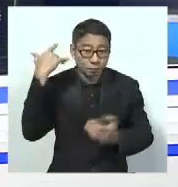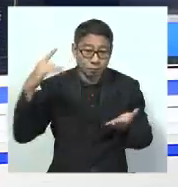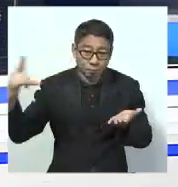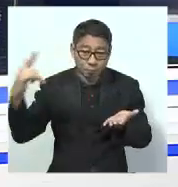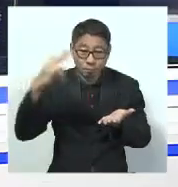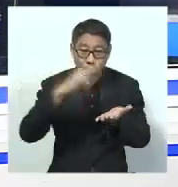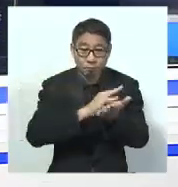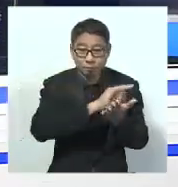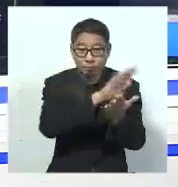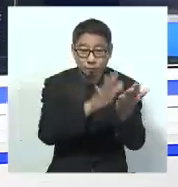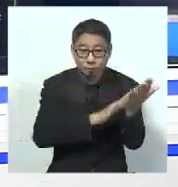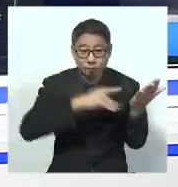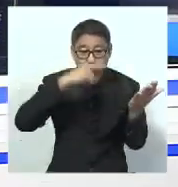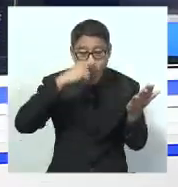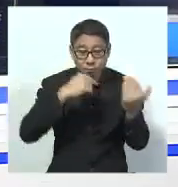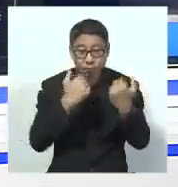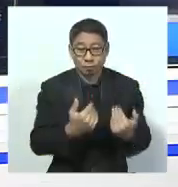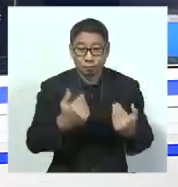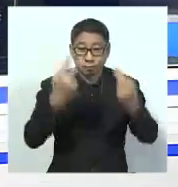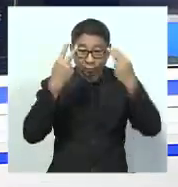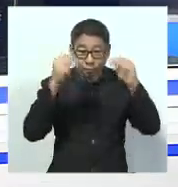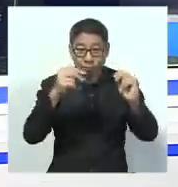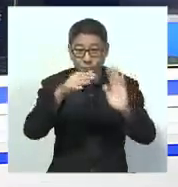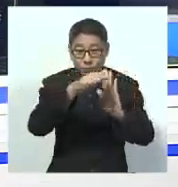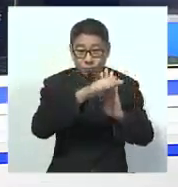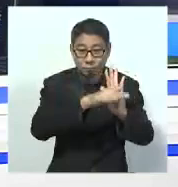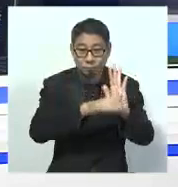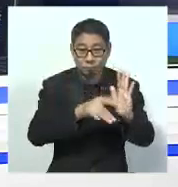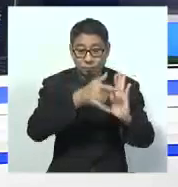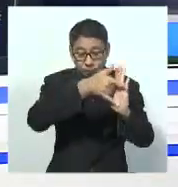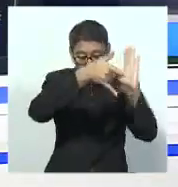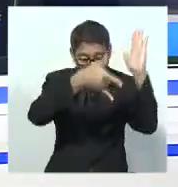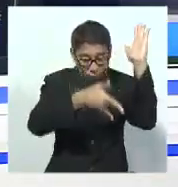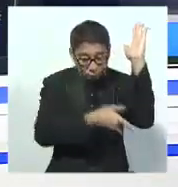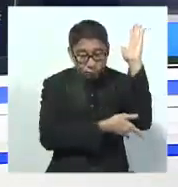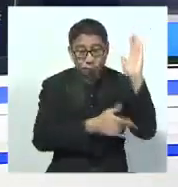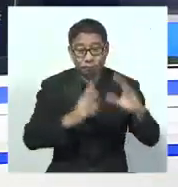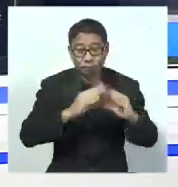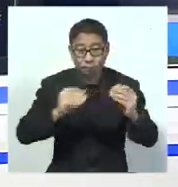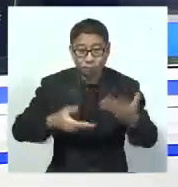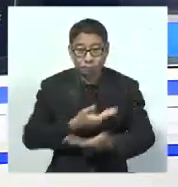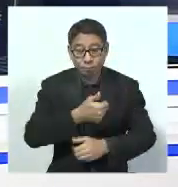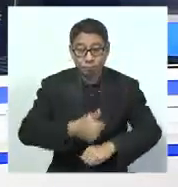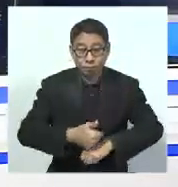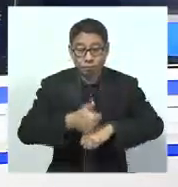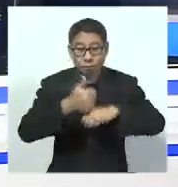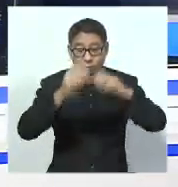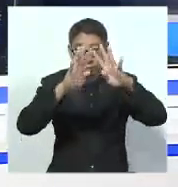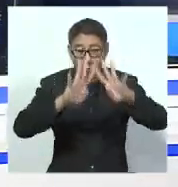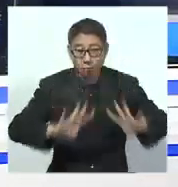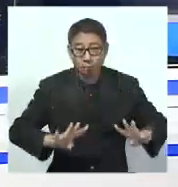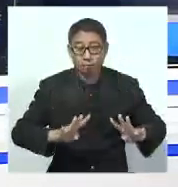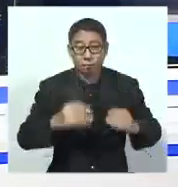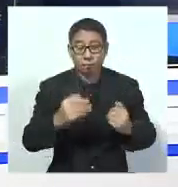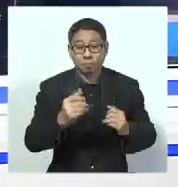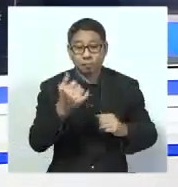ยขณะที่ในวันนี้นะครับต่อเนื่องนะครับท่านนายกเองก็มีกำหนดการที่จะเดินทางไปเข้าร่วมการประชุมสุดยอดอาเซียนครั้งที่33